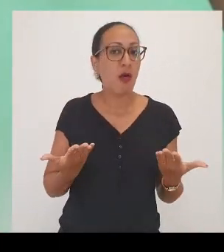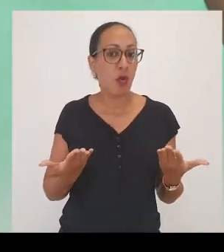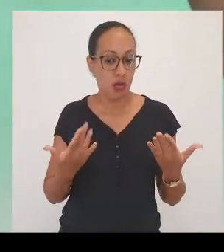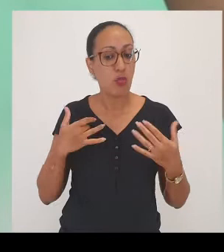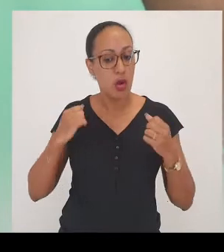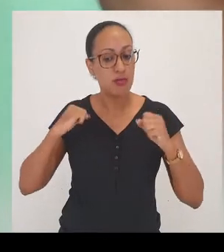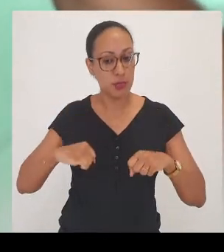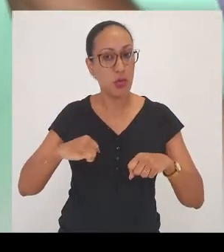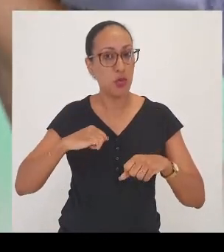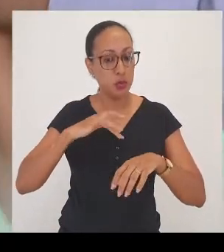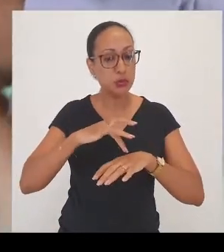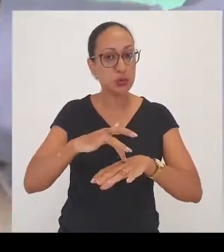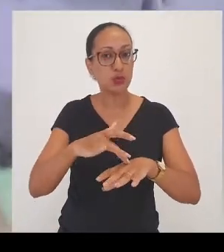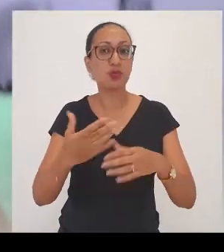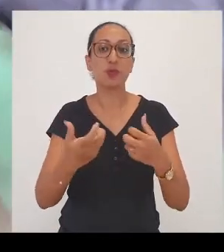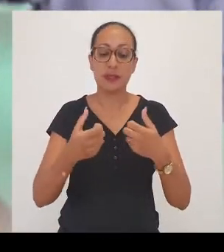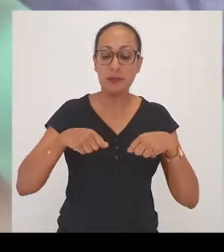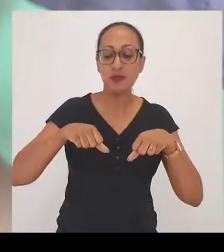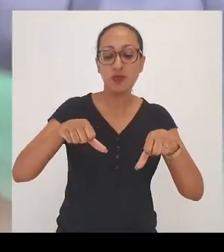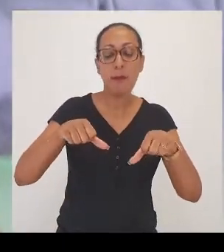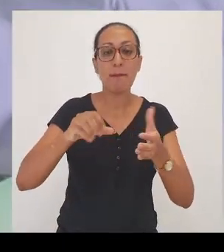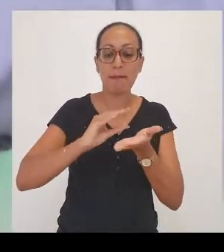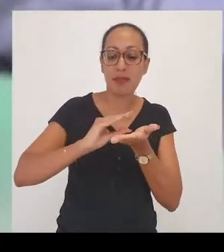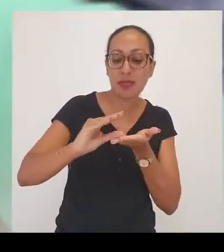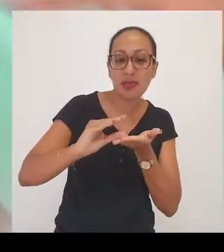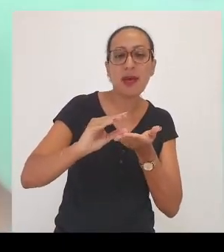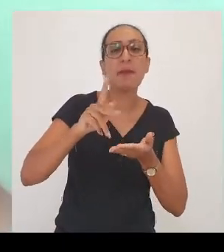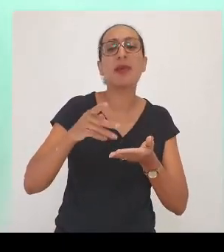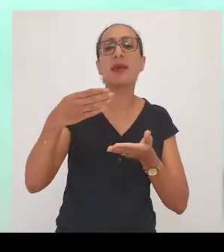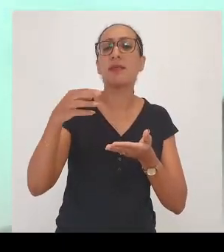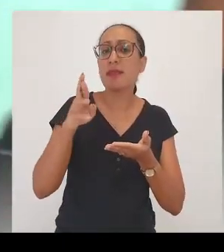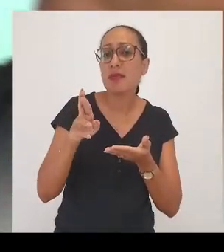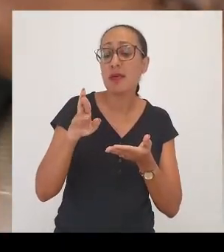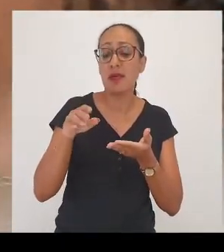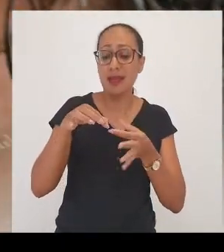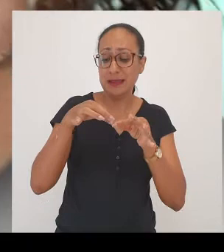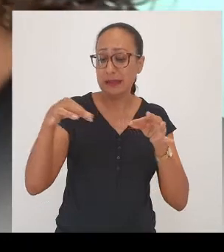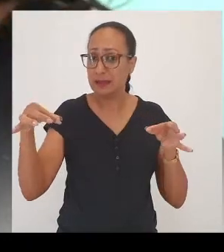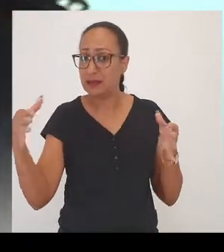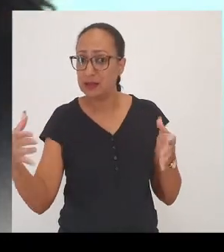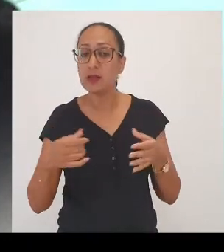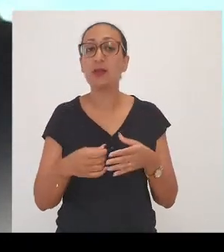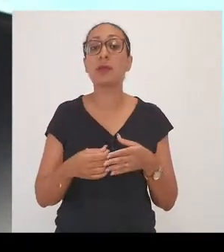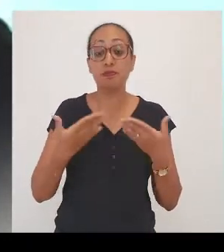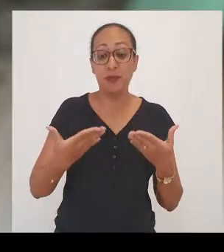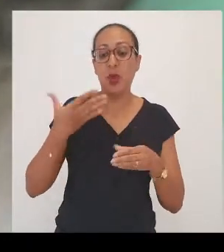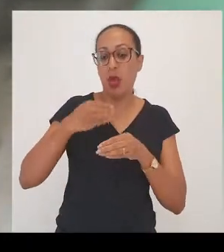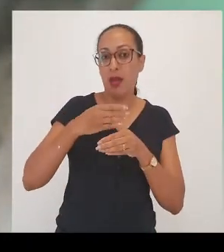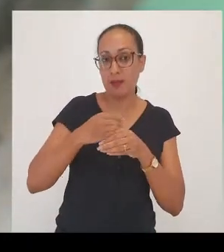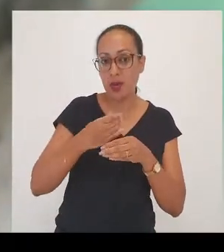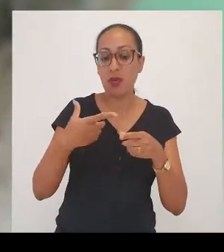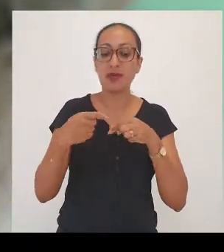moment, déjà j'arrive à réaliser une chape PMR, une chape au guide. Là, on est